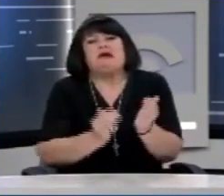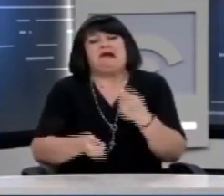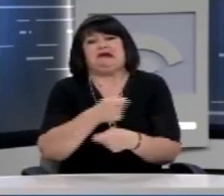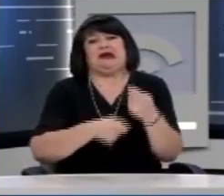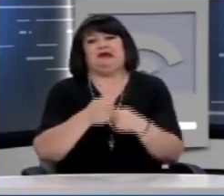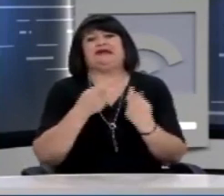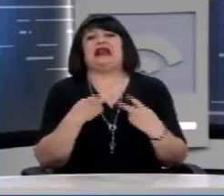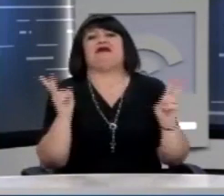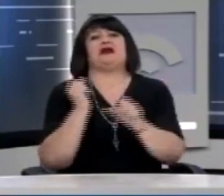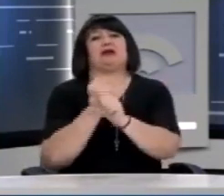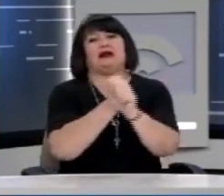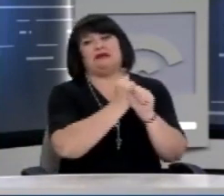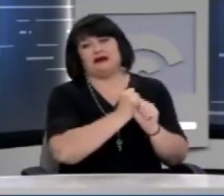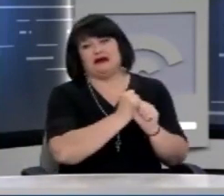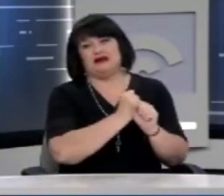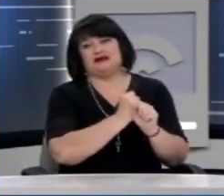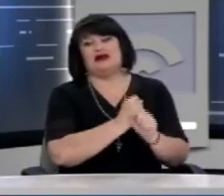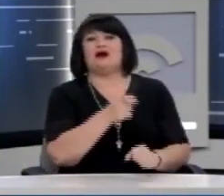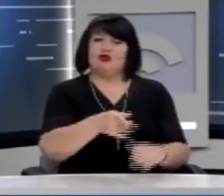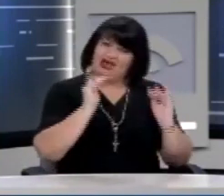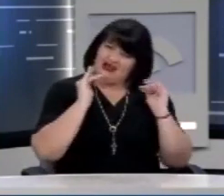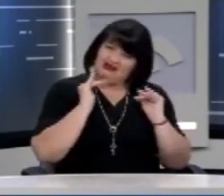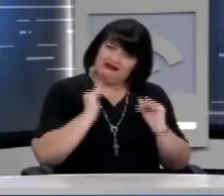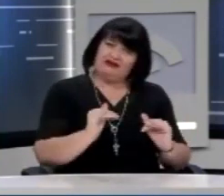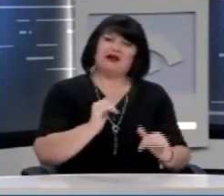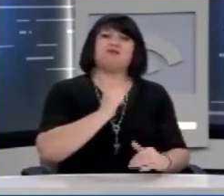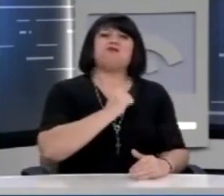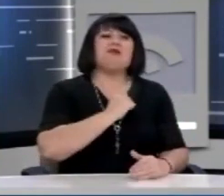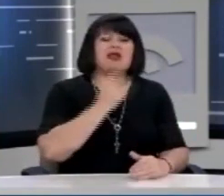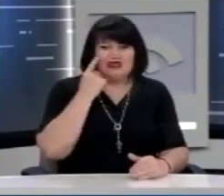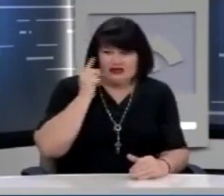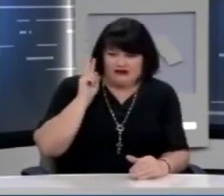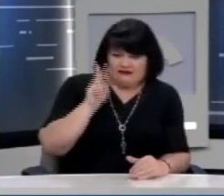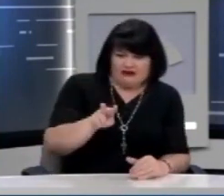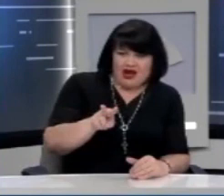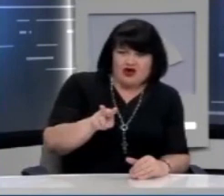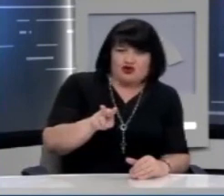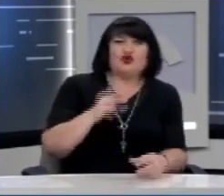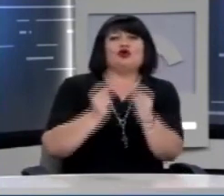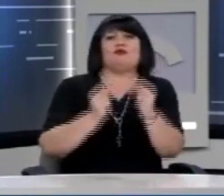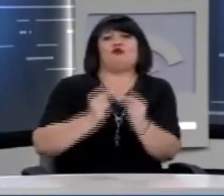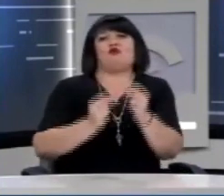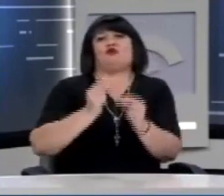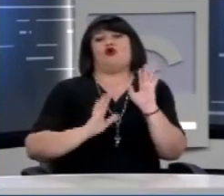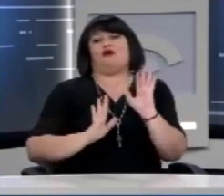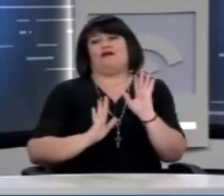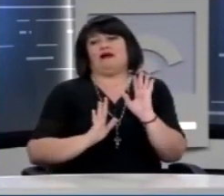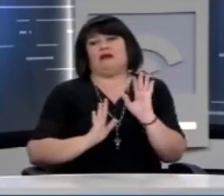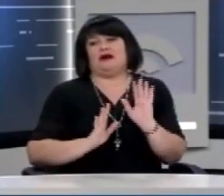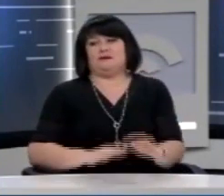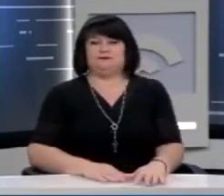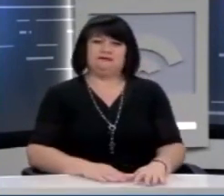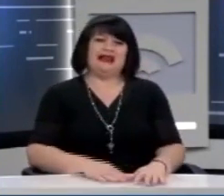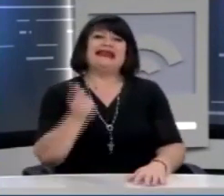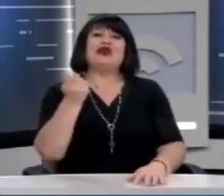μικρομεσαίων, ελεύθερων επαγγελματιών που θα συνεχίσουν να θεωρούνται διαρθρωτικό πρόβλημα για την ελληνική